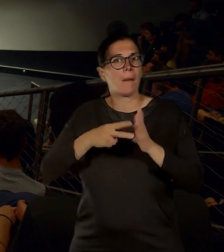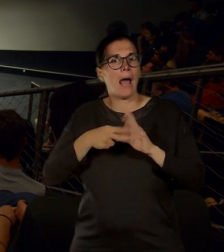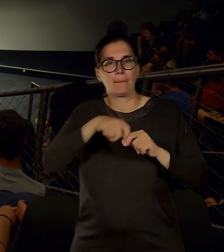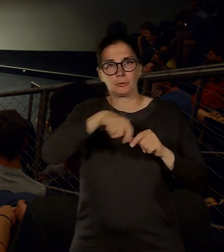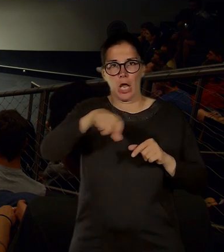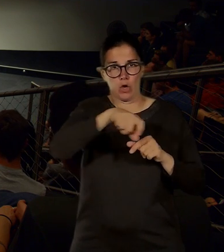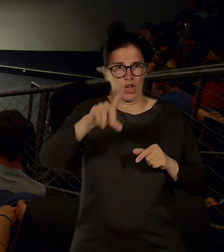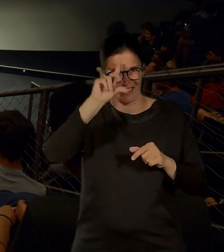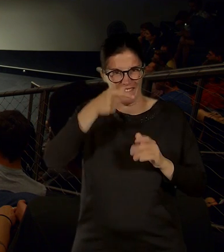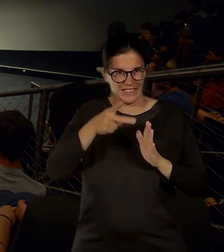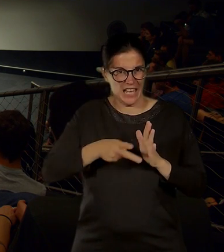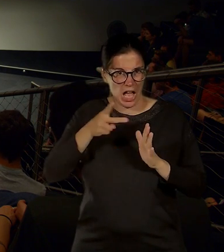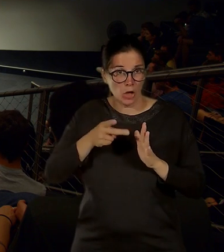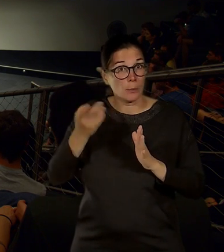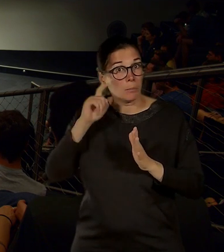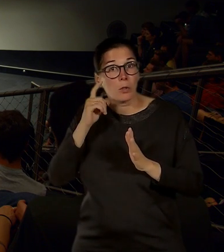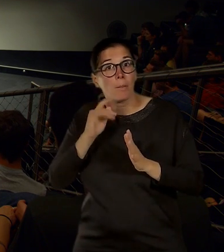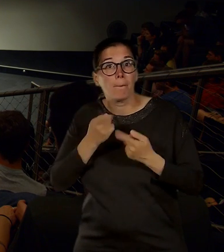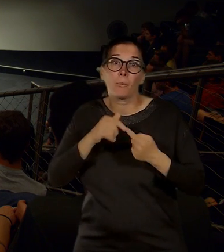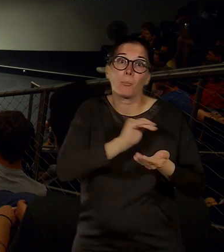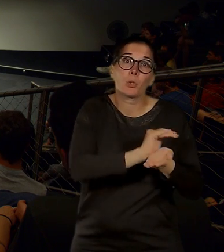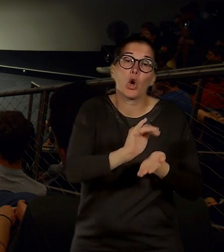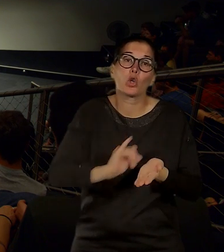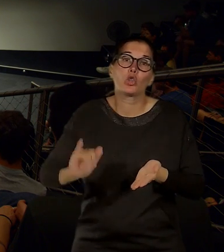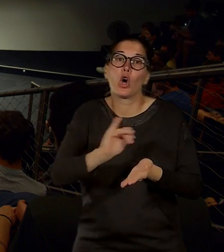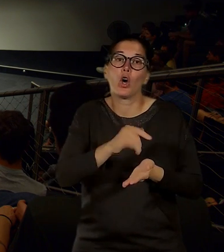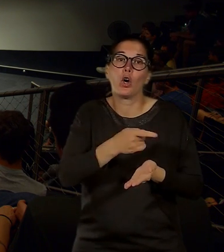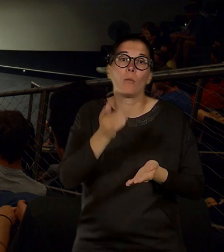tom, komu vlastně bude sloužit?